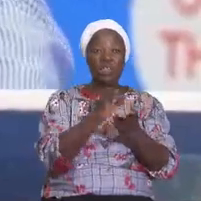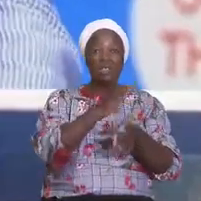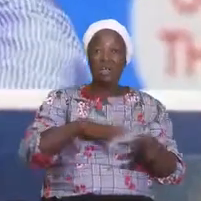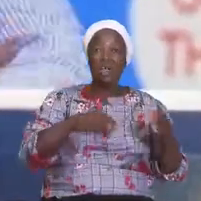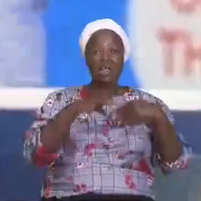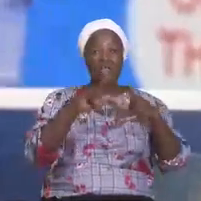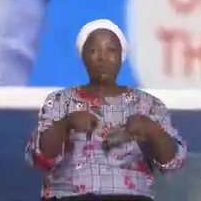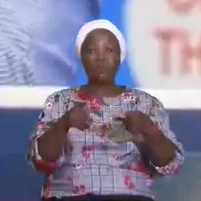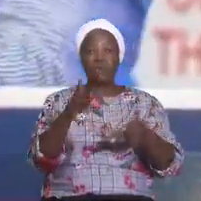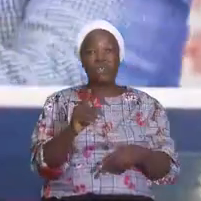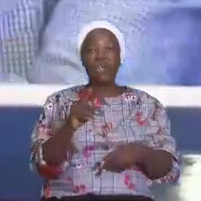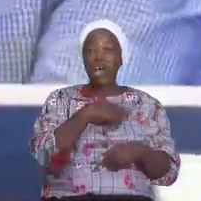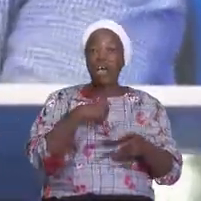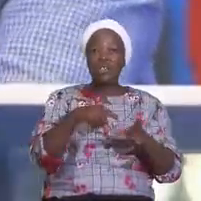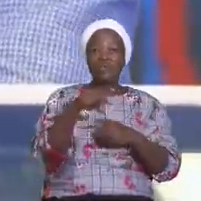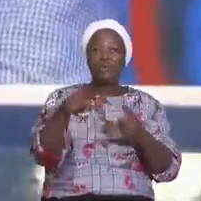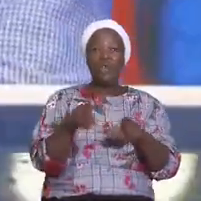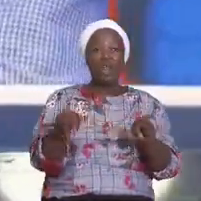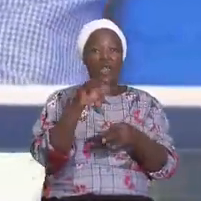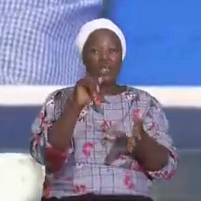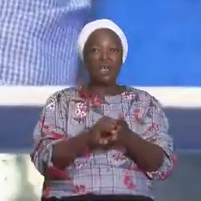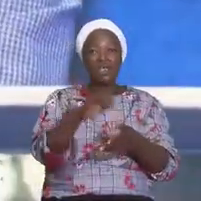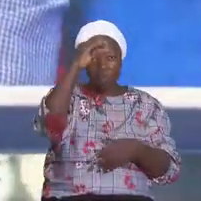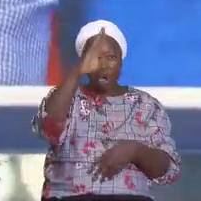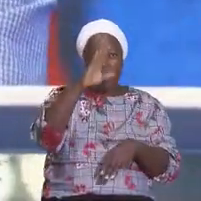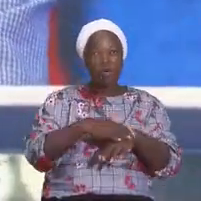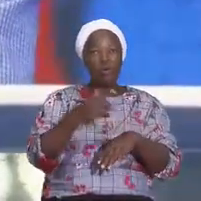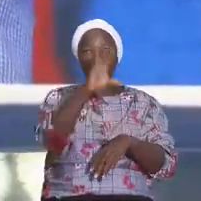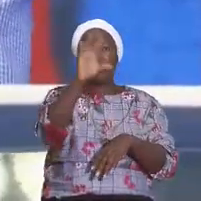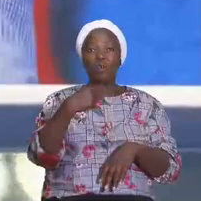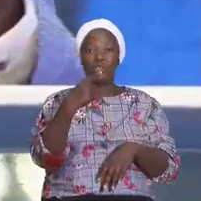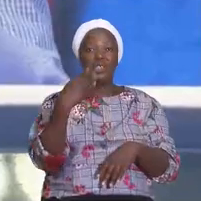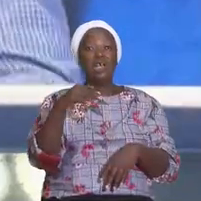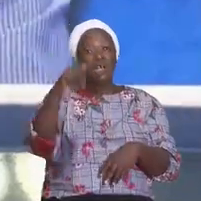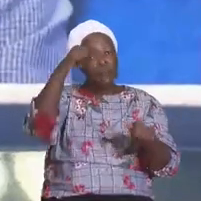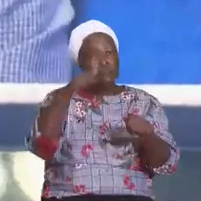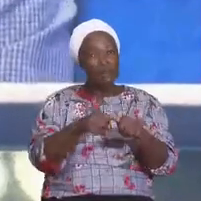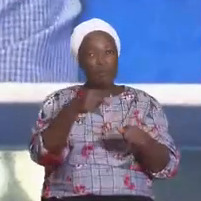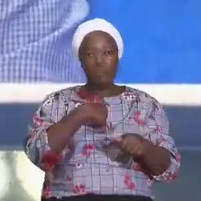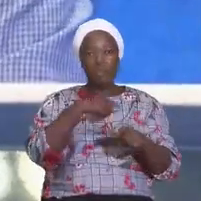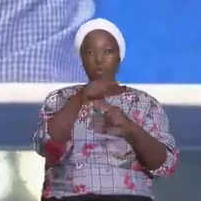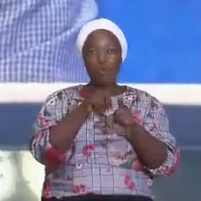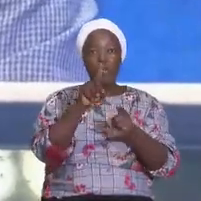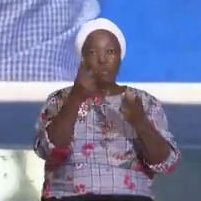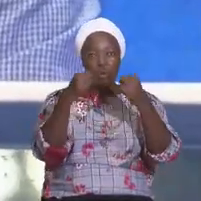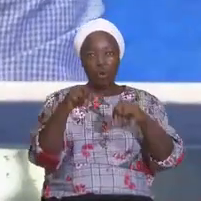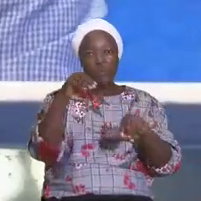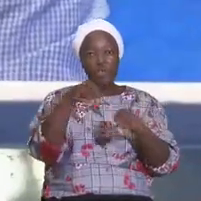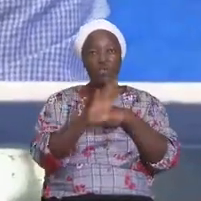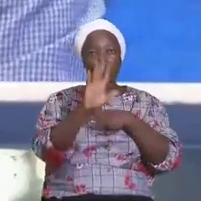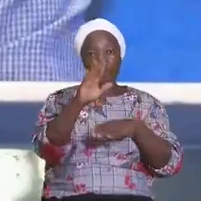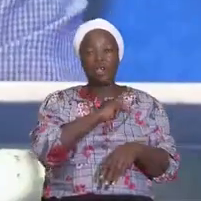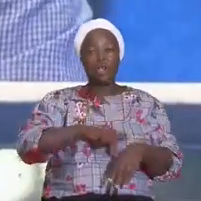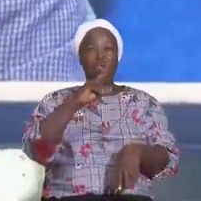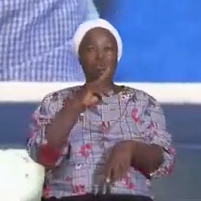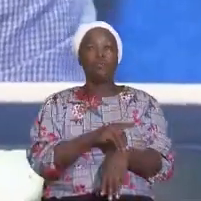et le roi du royaume, si tu veux voir tout ce que Christ a pourvu, comme cet homme sur la